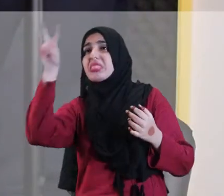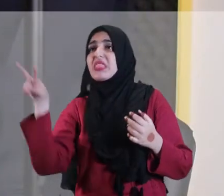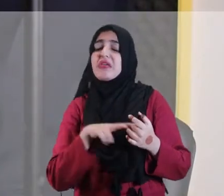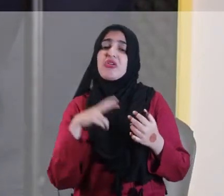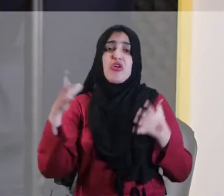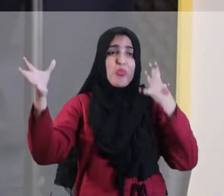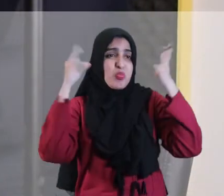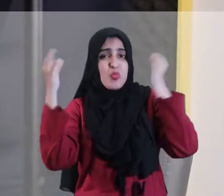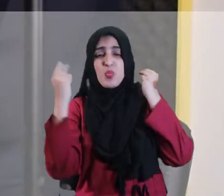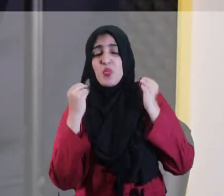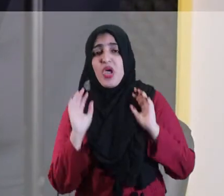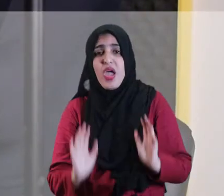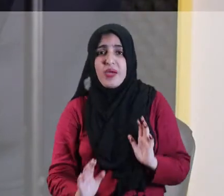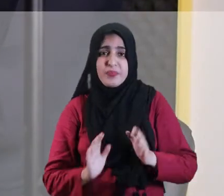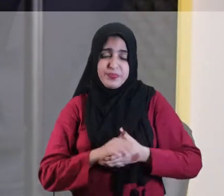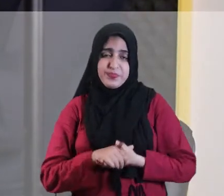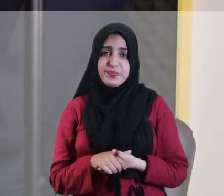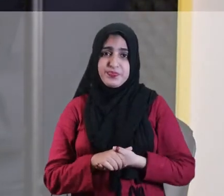बटन